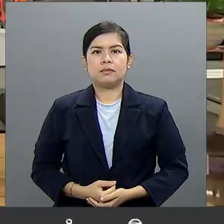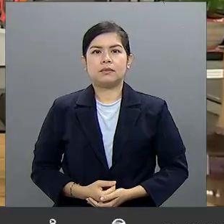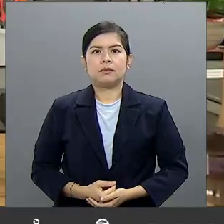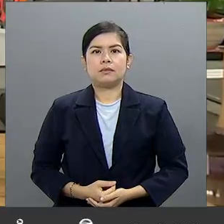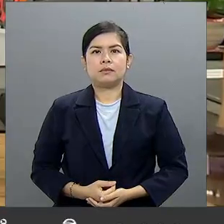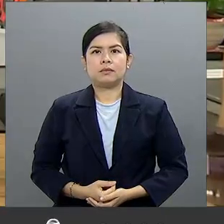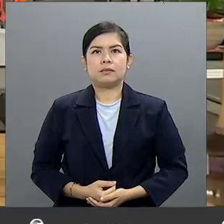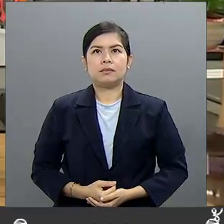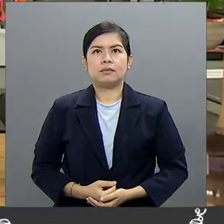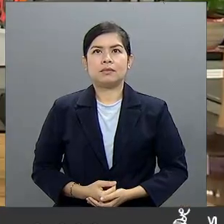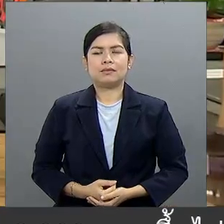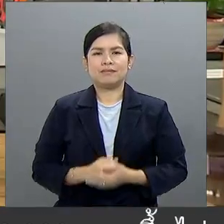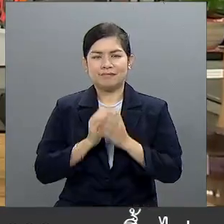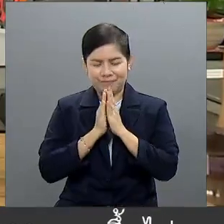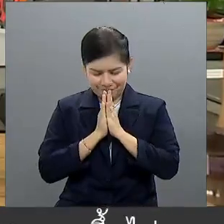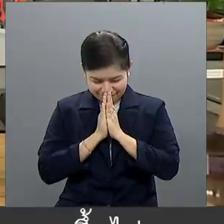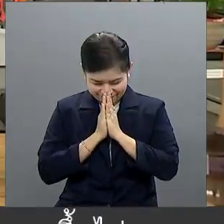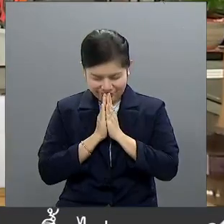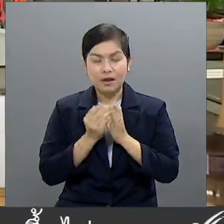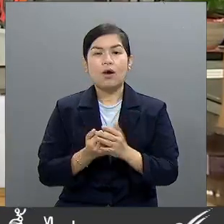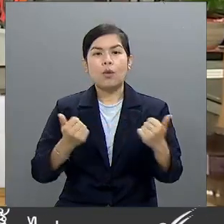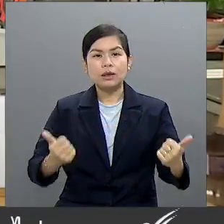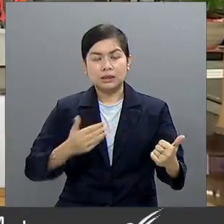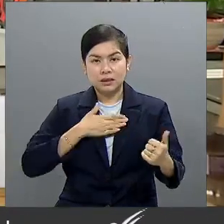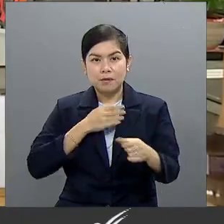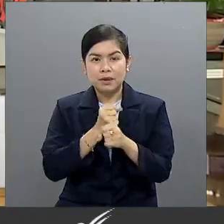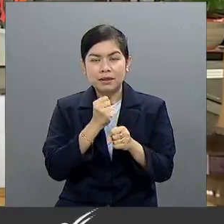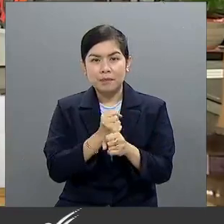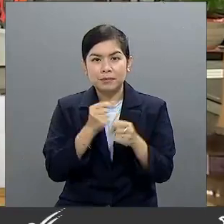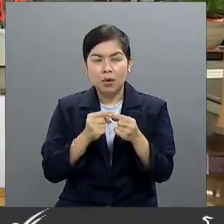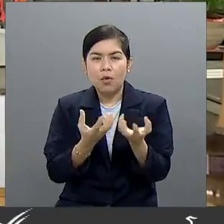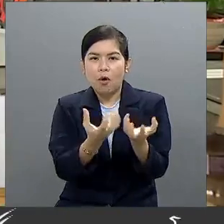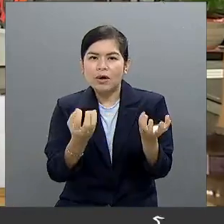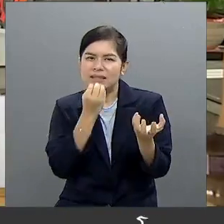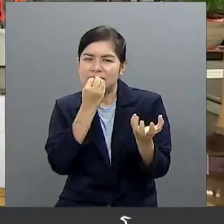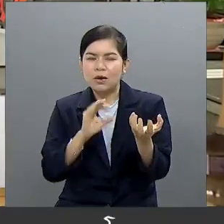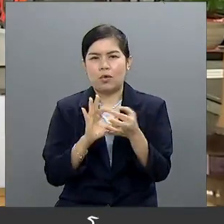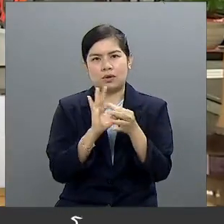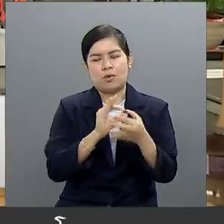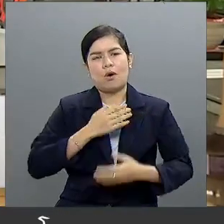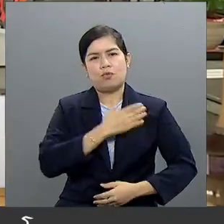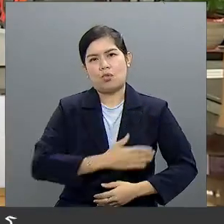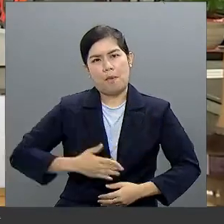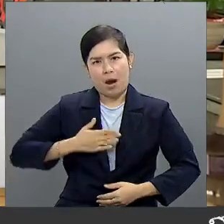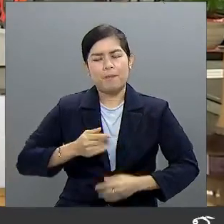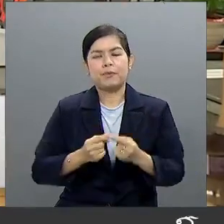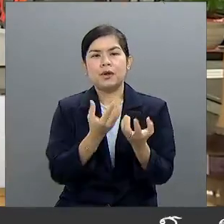สวัสดีค่ะวันนี้พี่แวร์มาชวนทำเมนูสุขภาพนะคะถึงแม้ว่าจะมีเครื่องปรุงหลากหลายนะคะแต่ว่าทำง่